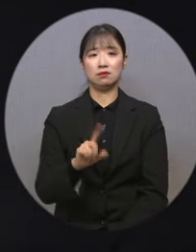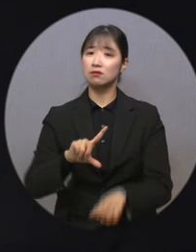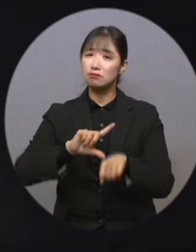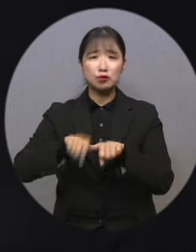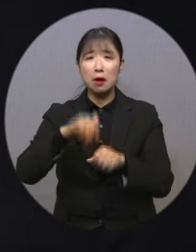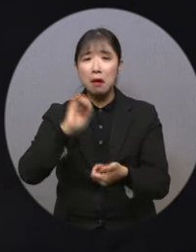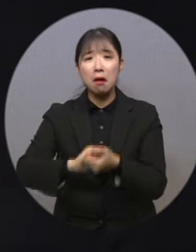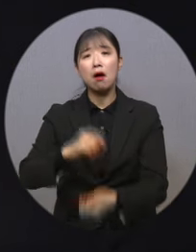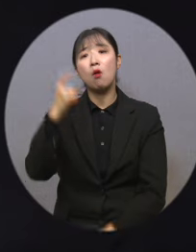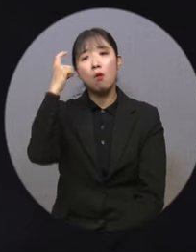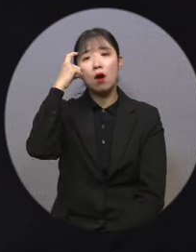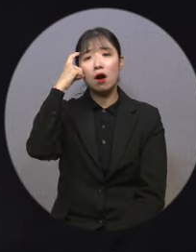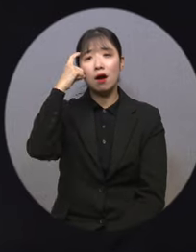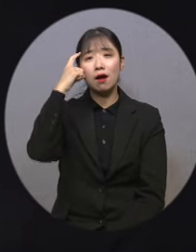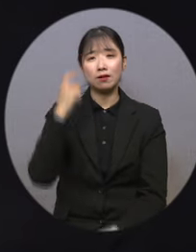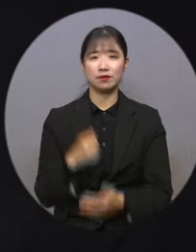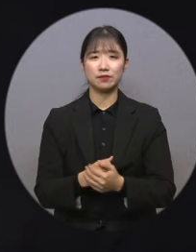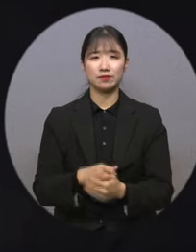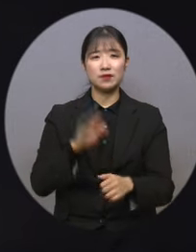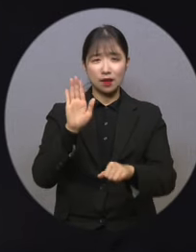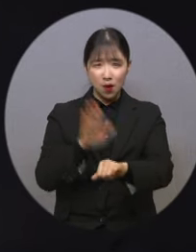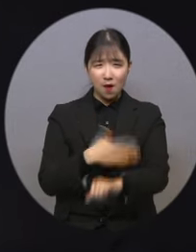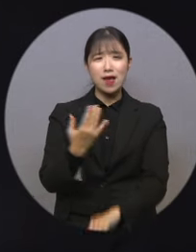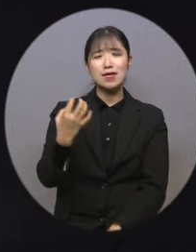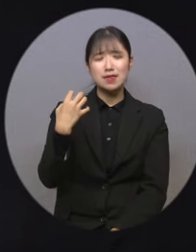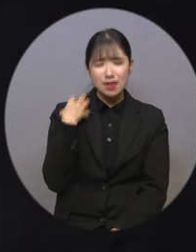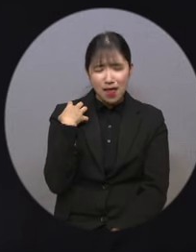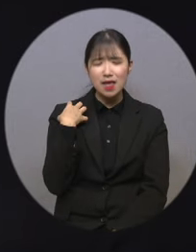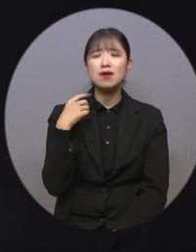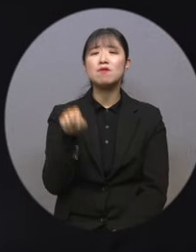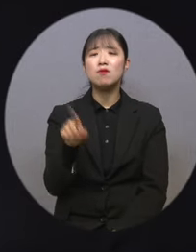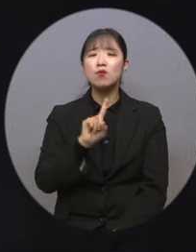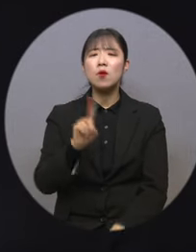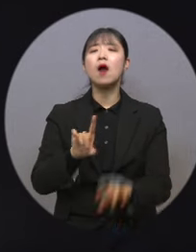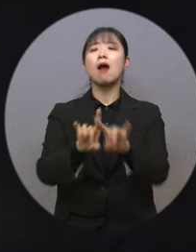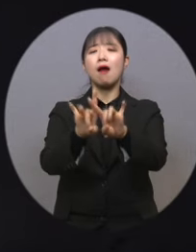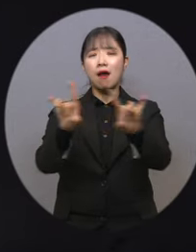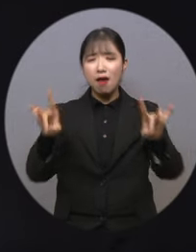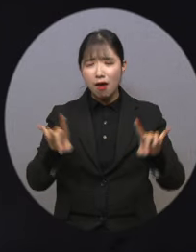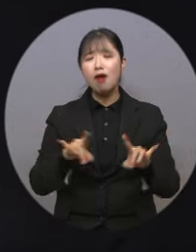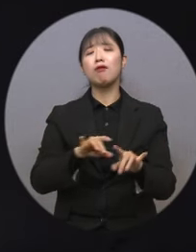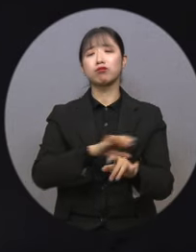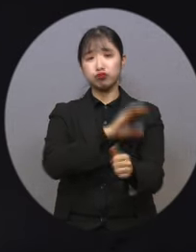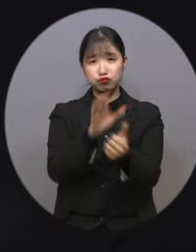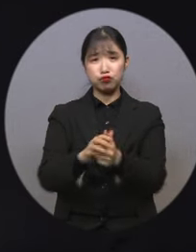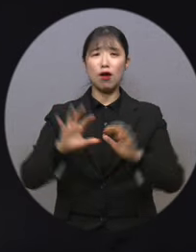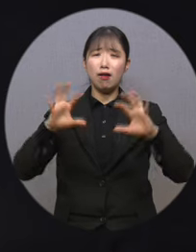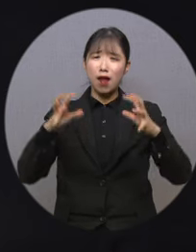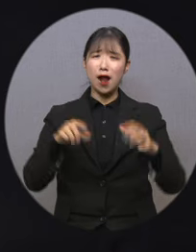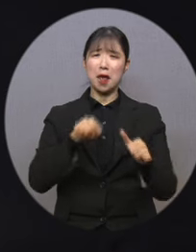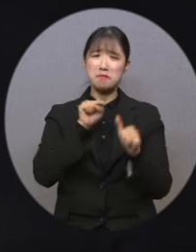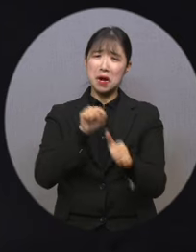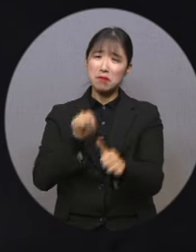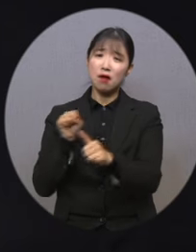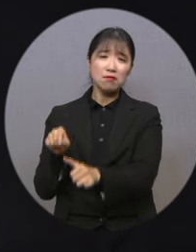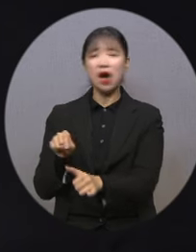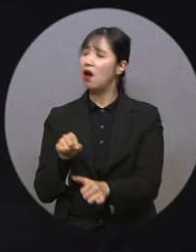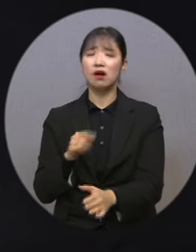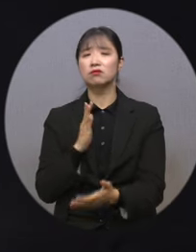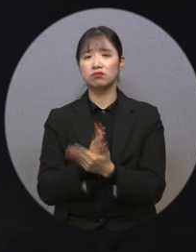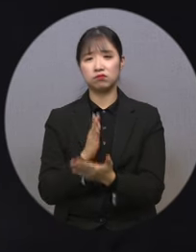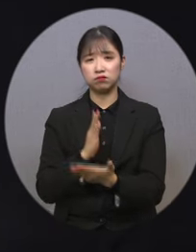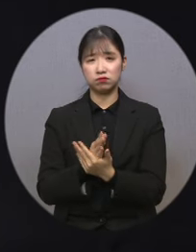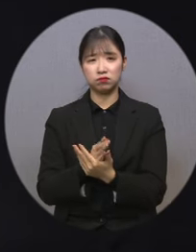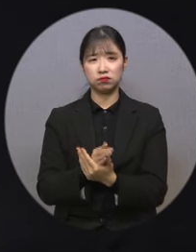제한합니까? 이 과실 책임의 원칙은 개인에게 있는 거예요. 이게 왜 국가가 이래저래 합니까?